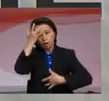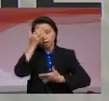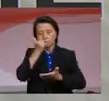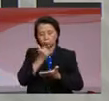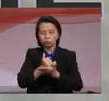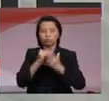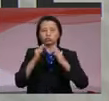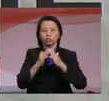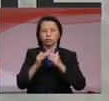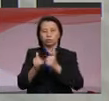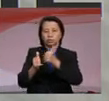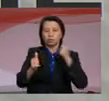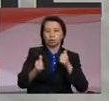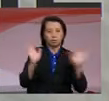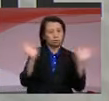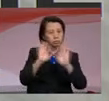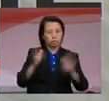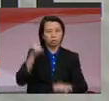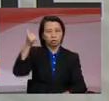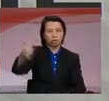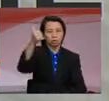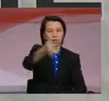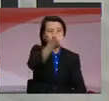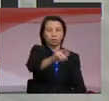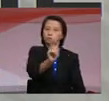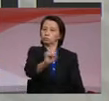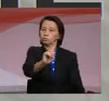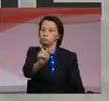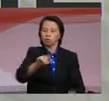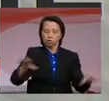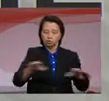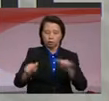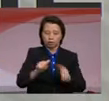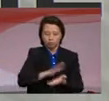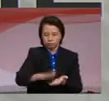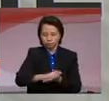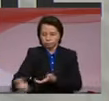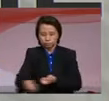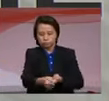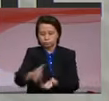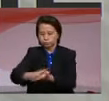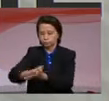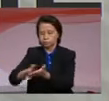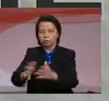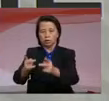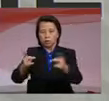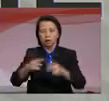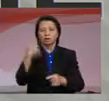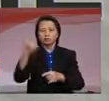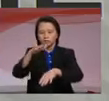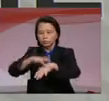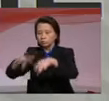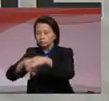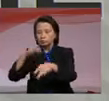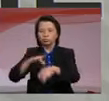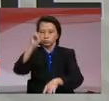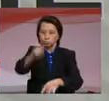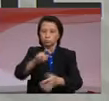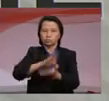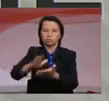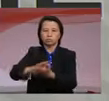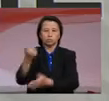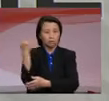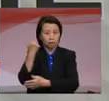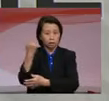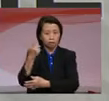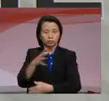dan elakkan kunjung-mengunjung. Lakukan aktiviti disinfeksi dan pembersihan di kawasan yang kerap disentuh. Selain